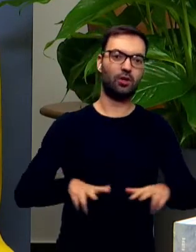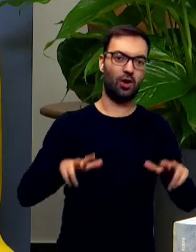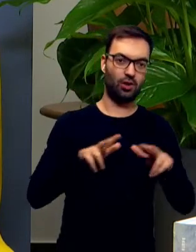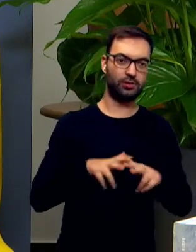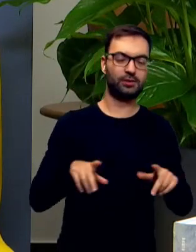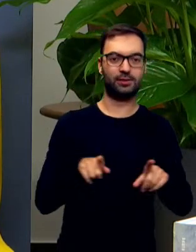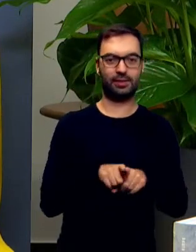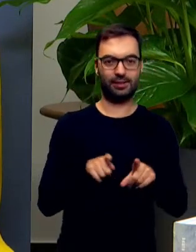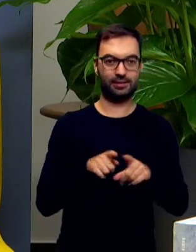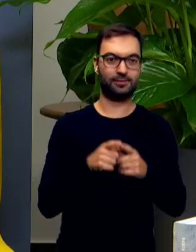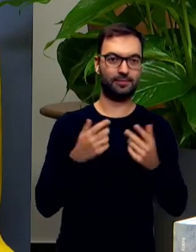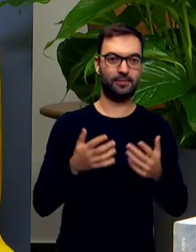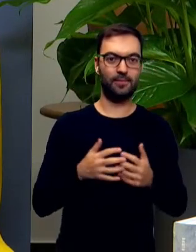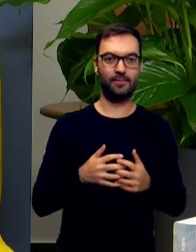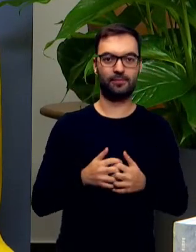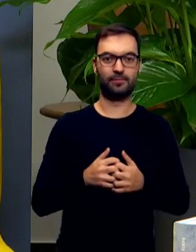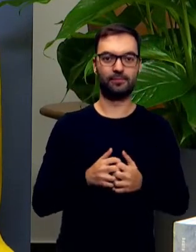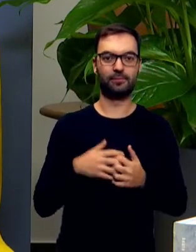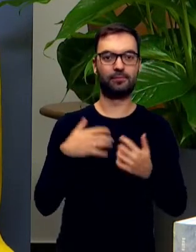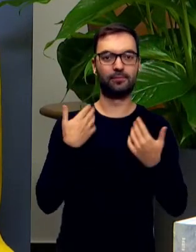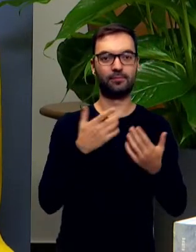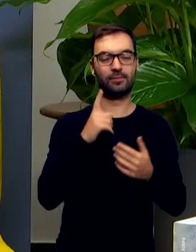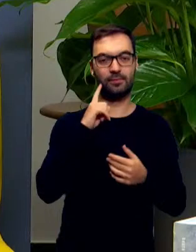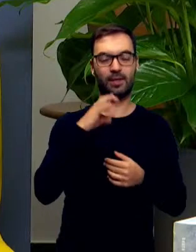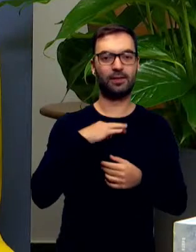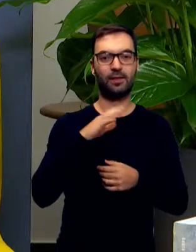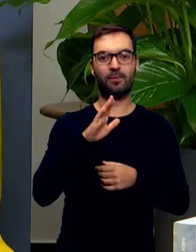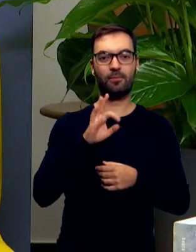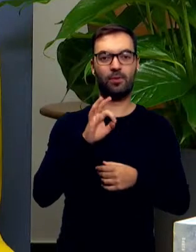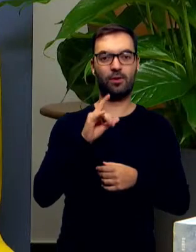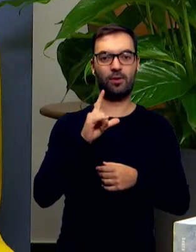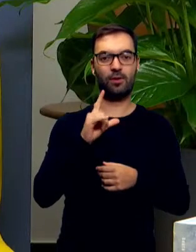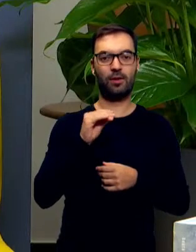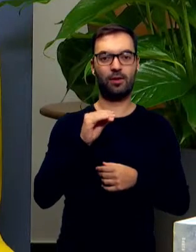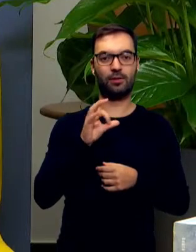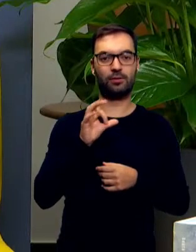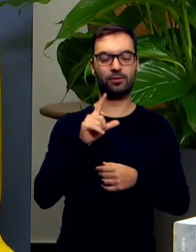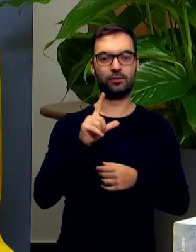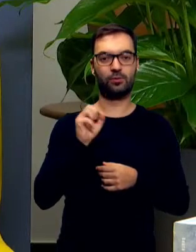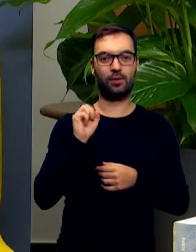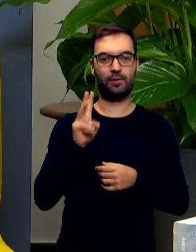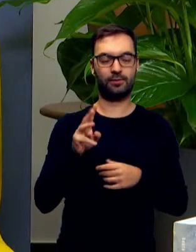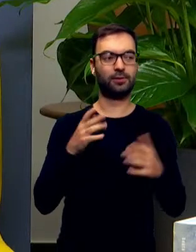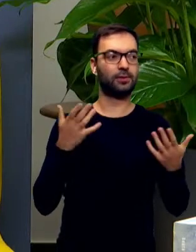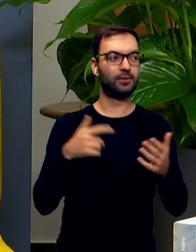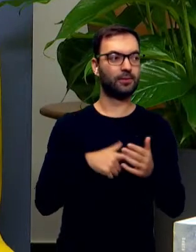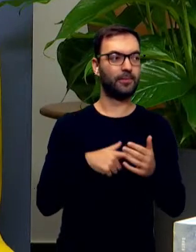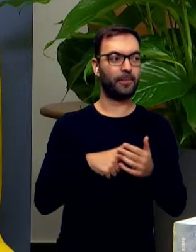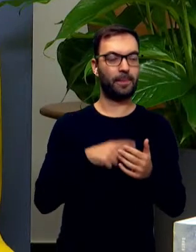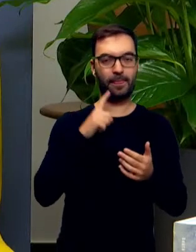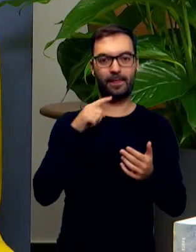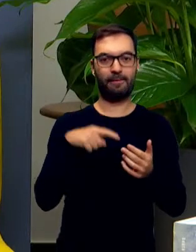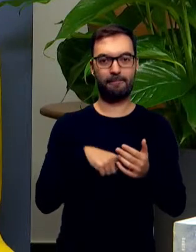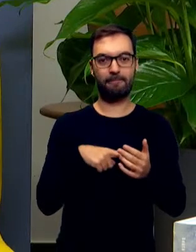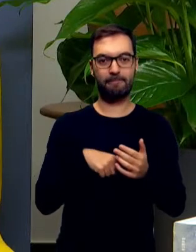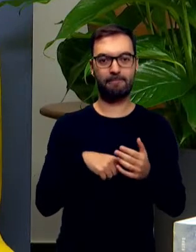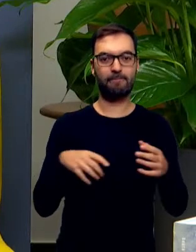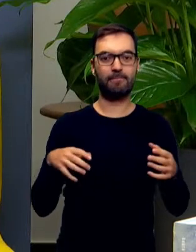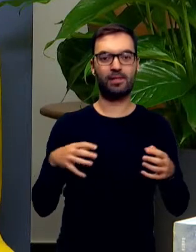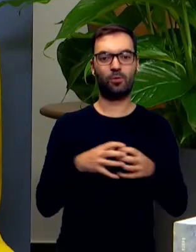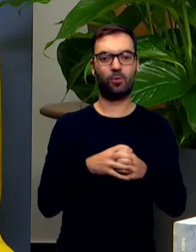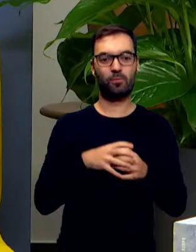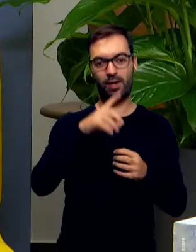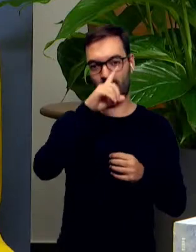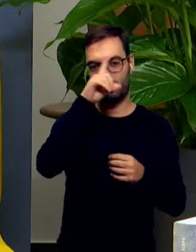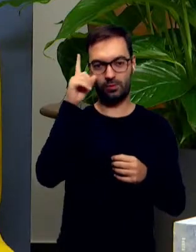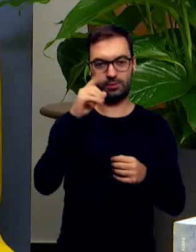rodzin, tak bym powiedziała. I Pana, Panie Bolesławie, z kolei od strony, no właśnie, grupy ludzi, do